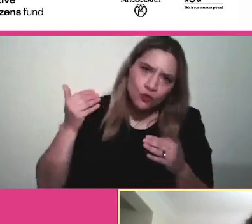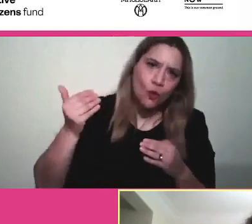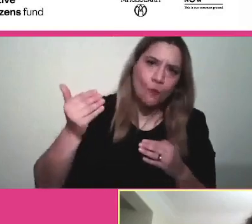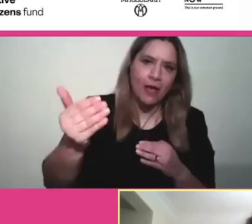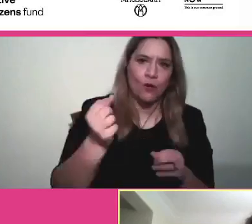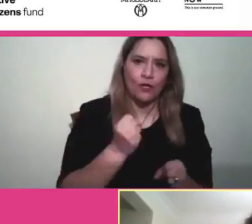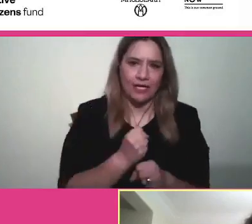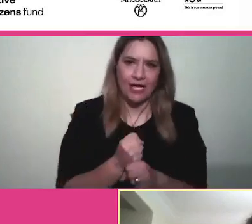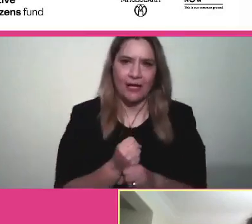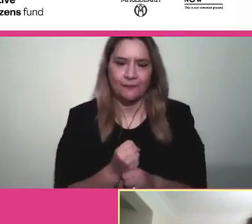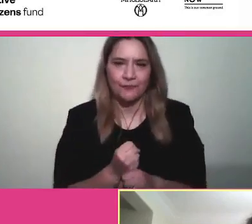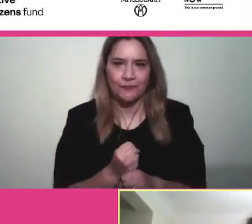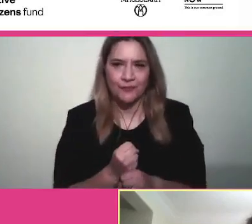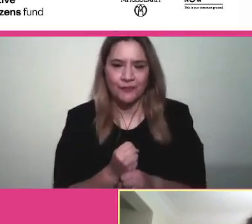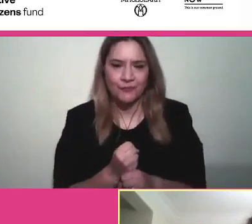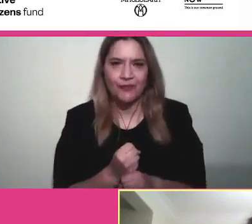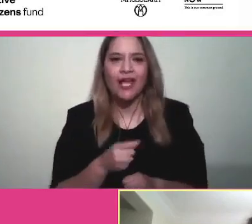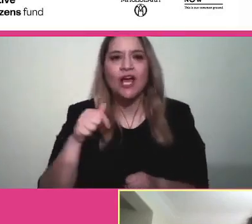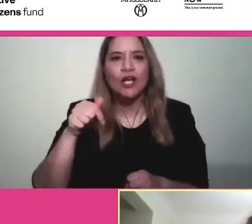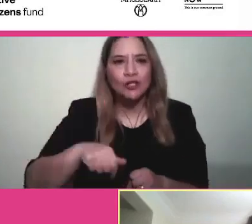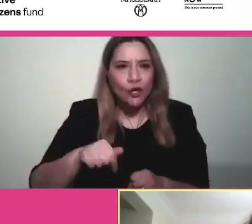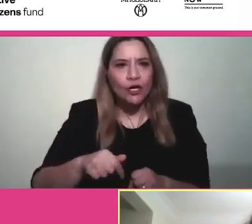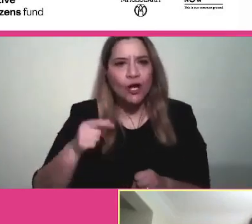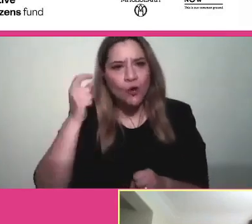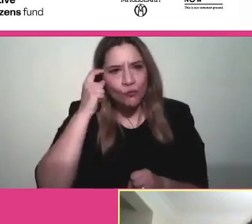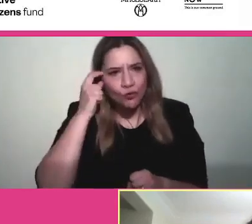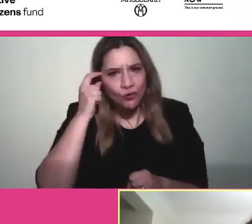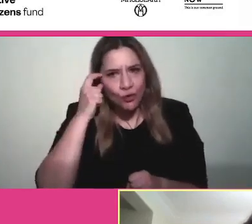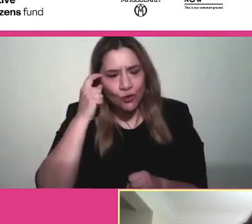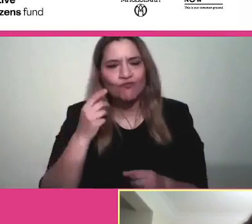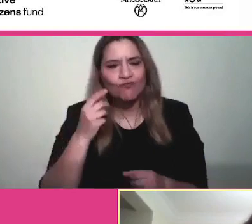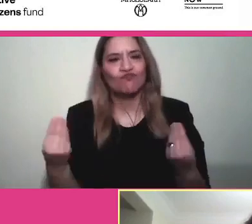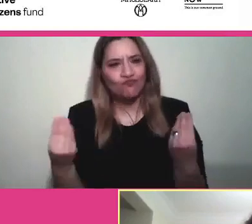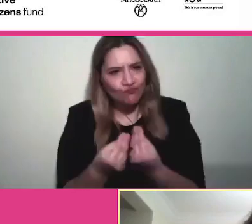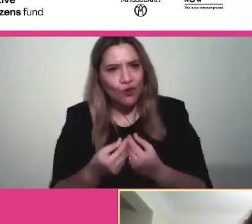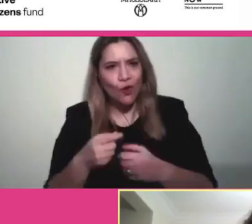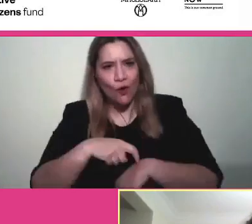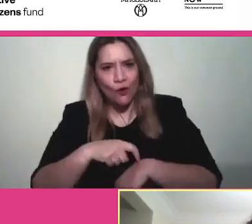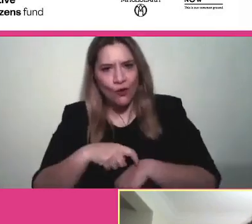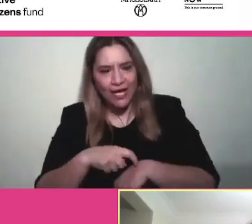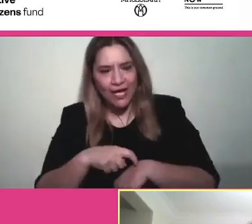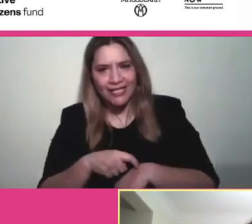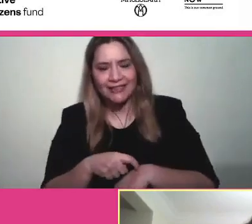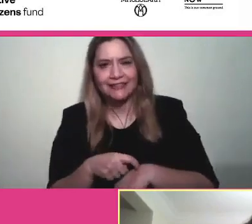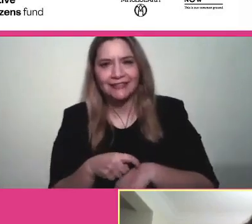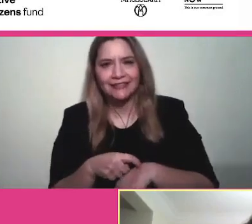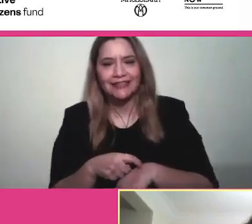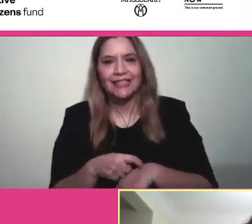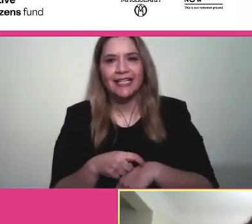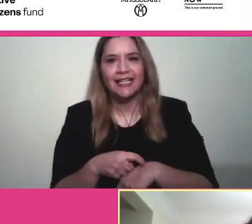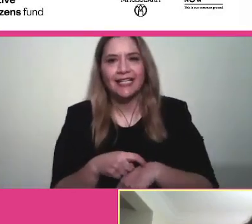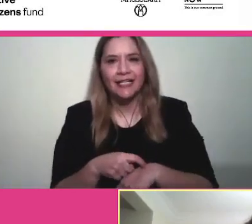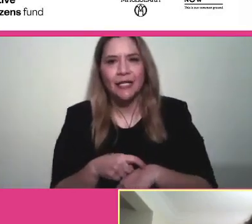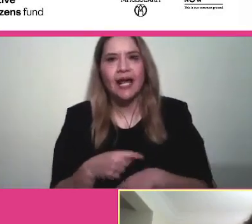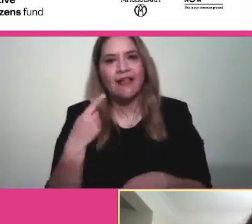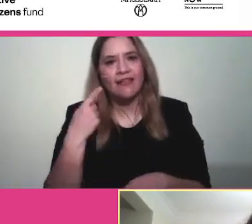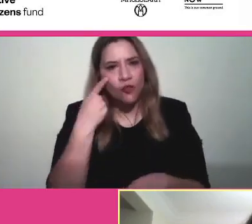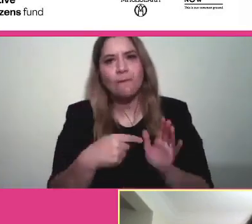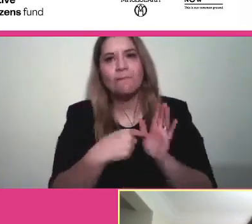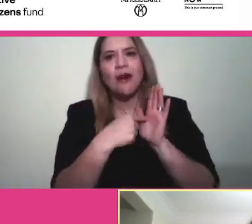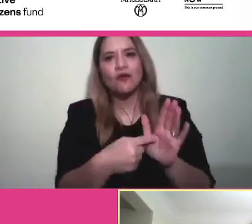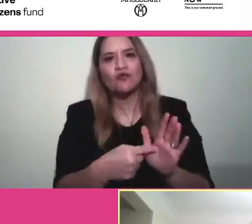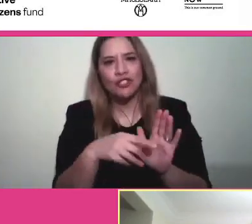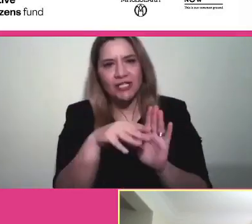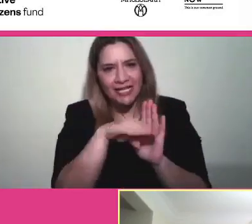έργα. Και τώρα νομίζω ότι είναι η κατάλληλη στιγμή να περάσουμε στην παρουσίαση